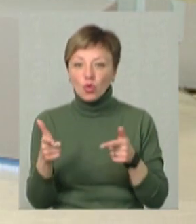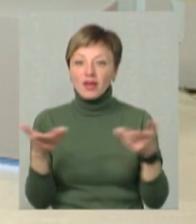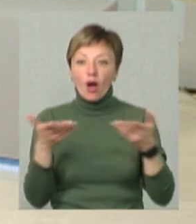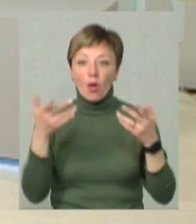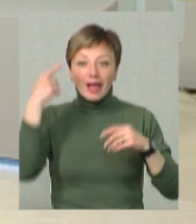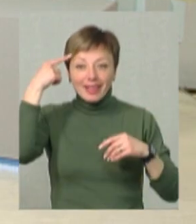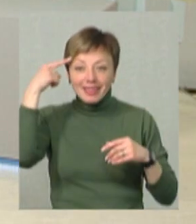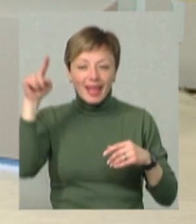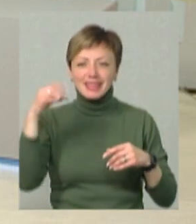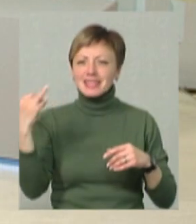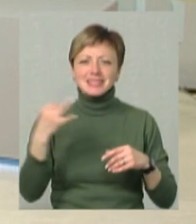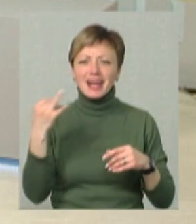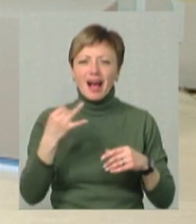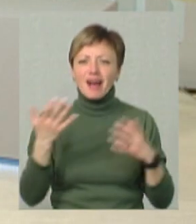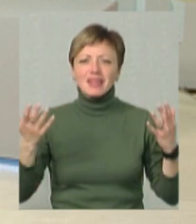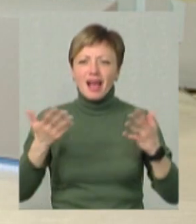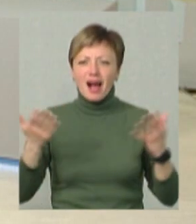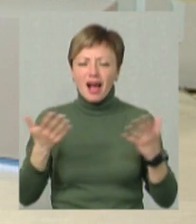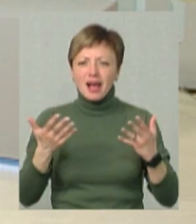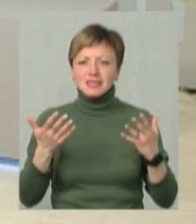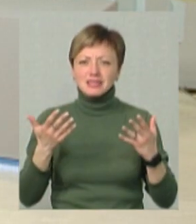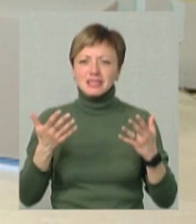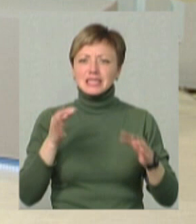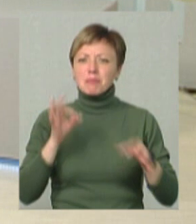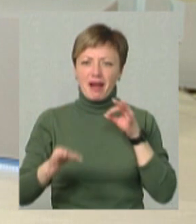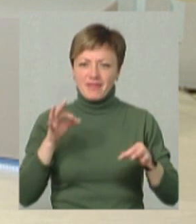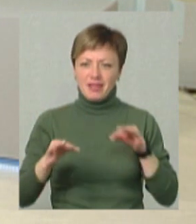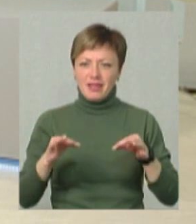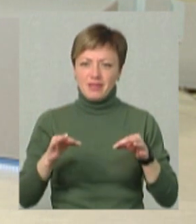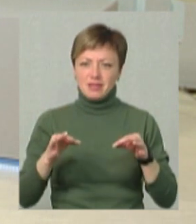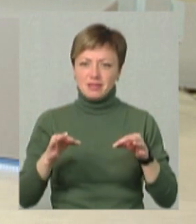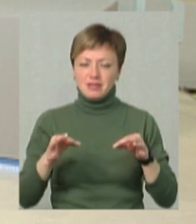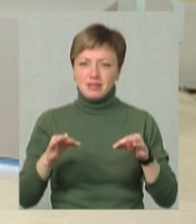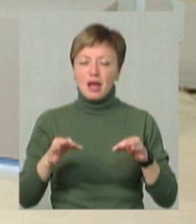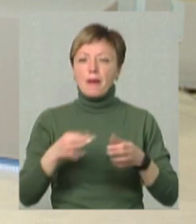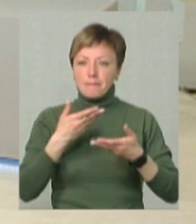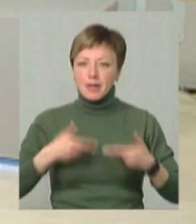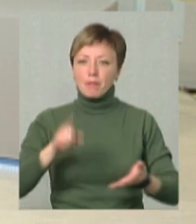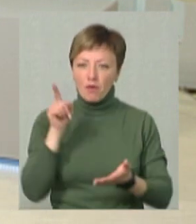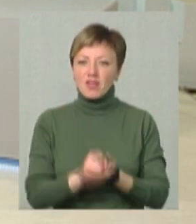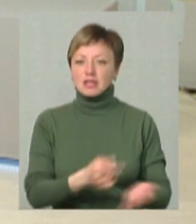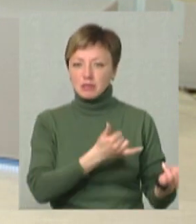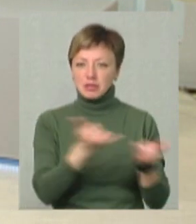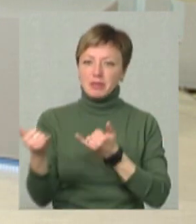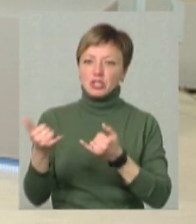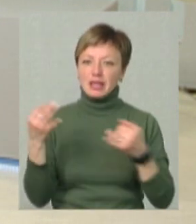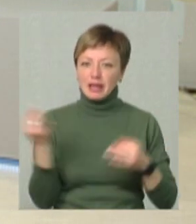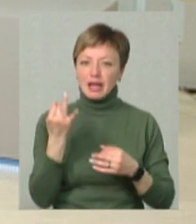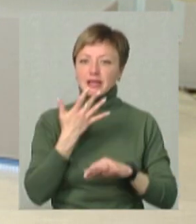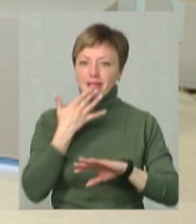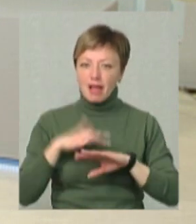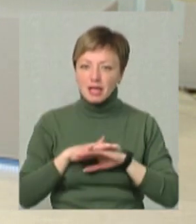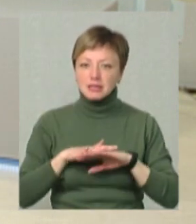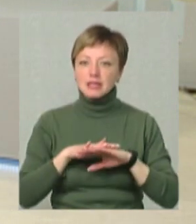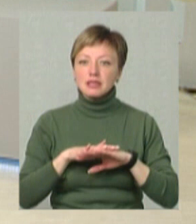якоїсь ідеї, її не цікавить вже якась там ефемерна справедливість. Ми повинні забезпечити інтереси